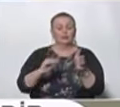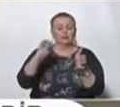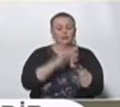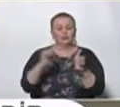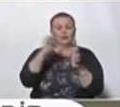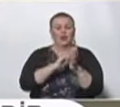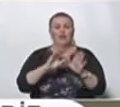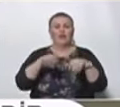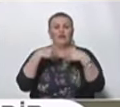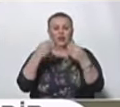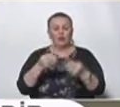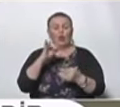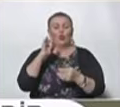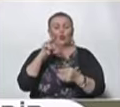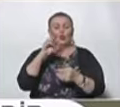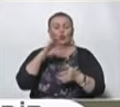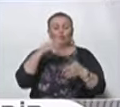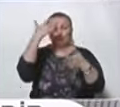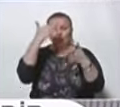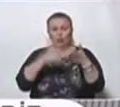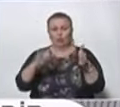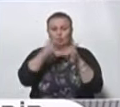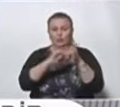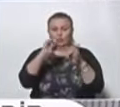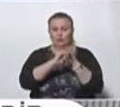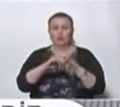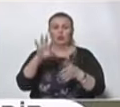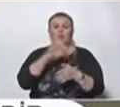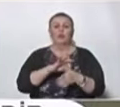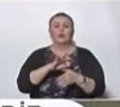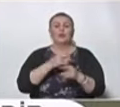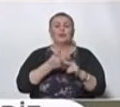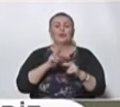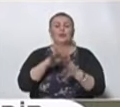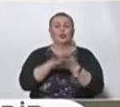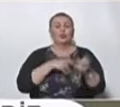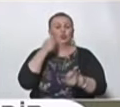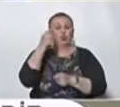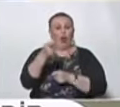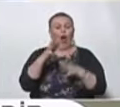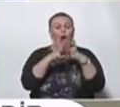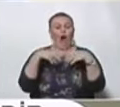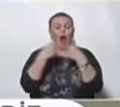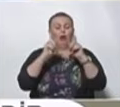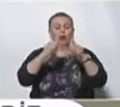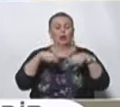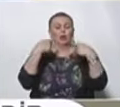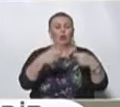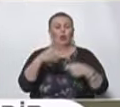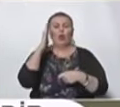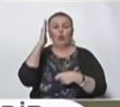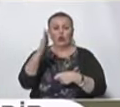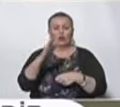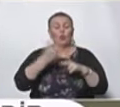həmən bu uçot təsdiq olunmuş müvafiq qaydalara əsasən digər ailə üzvlərinə keçiriləcəkdir. Bu da öz